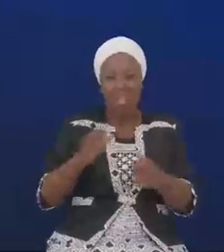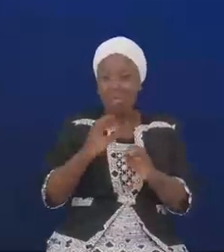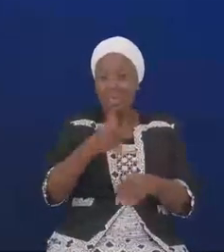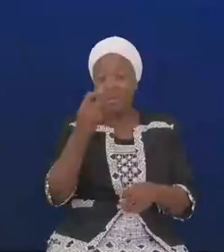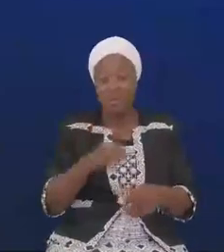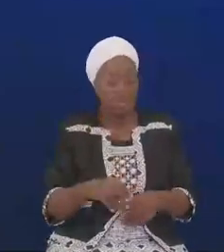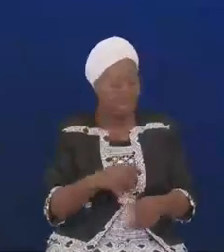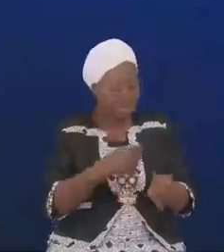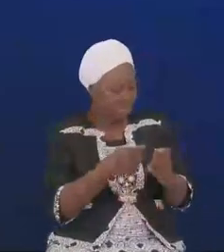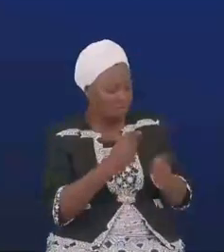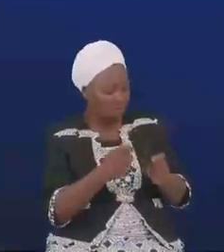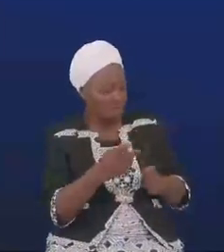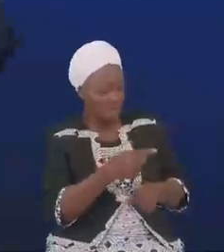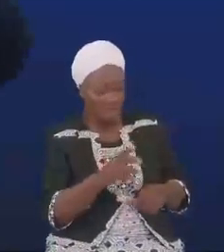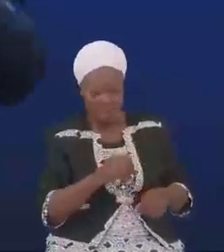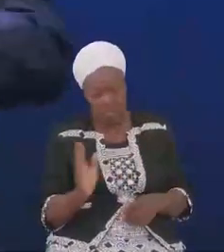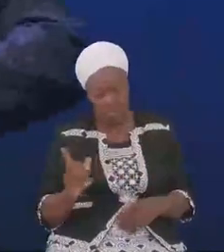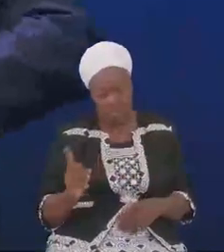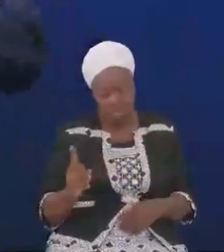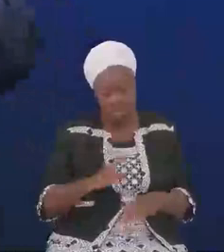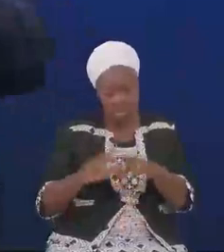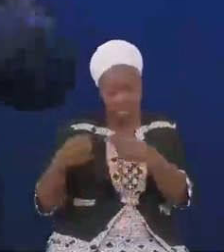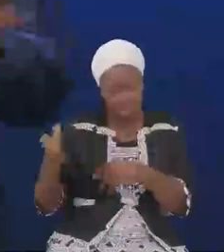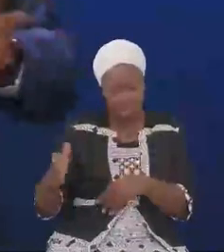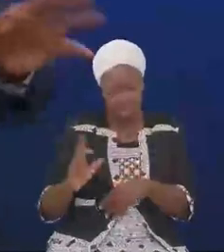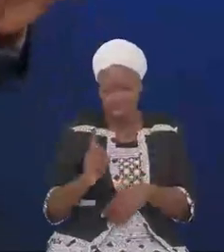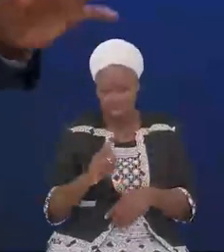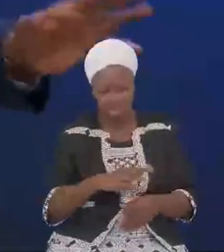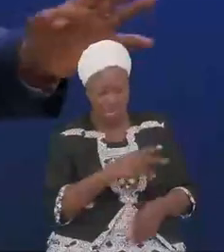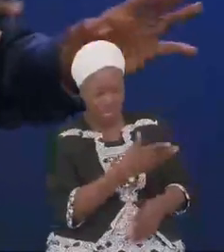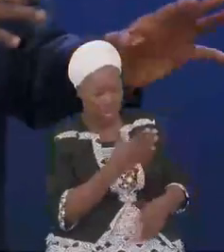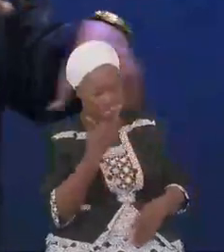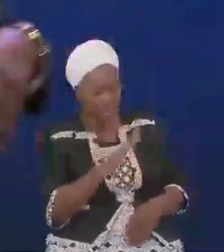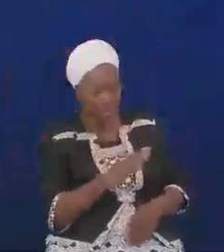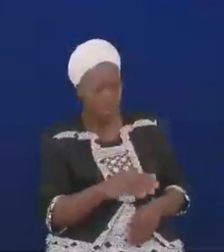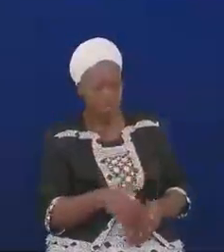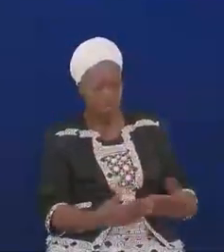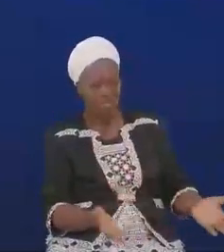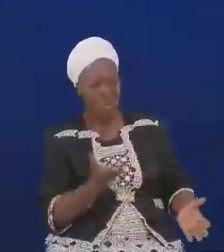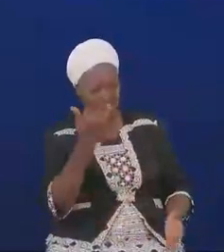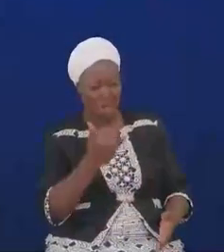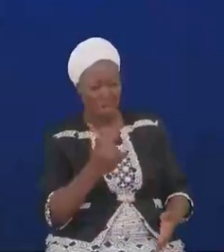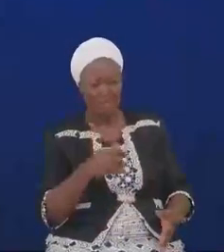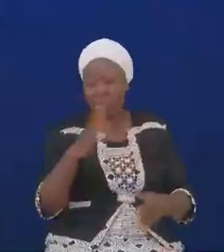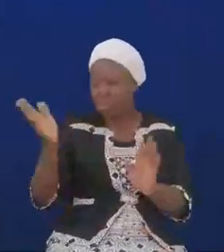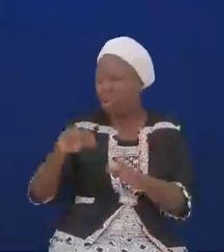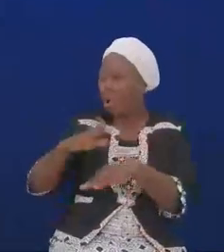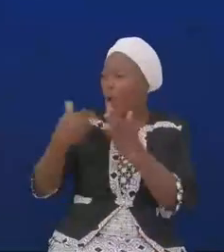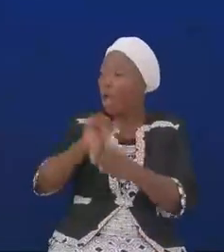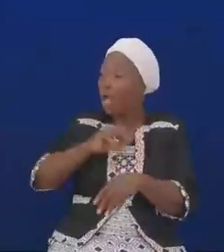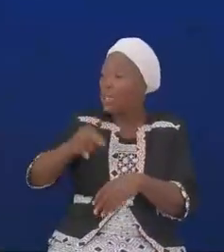contrôler, il ne faut pas aller comme ça. Viens ici. Non, non, moi, je ne veux pas ce que je veux. Je veux la bénédiction. Je veux